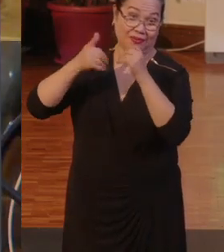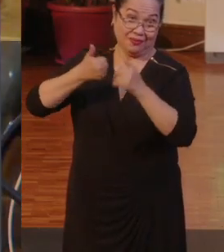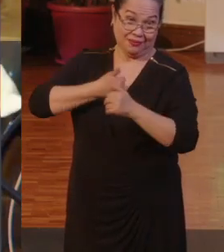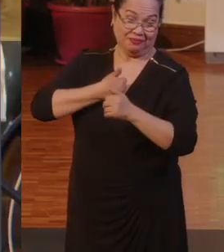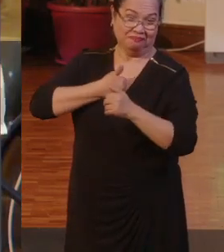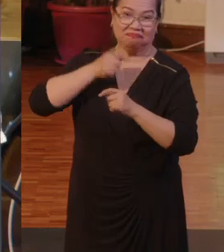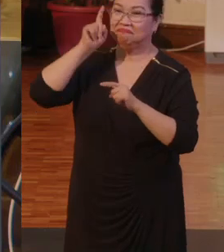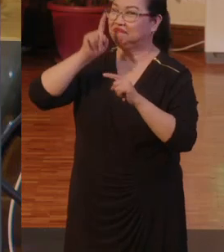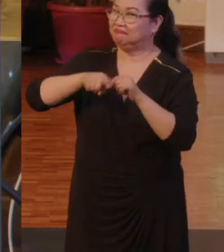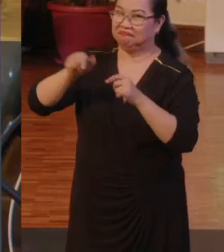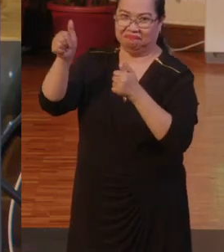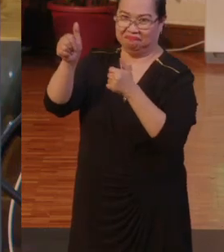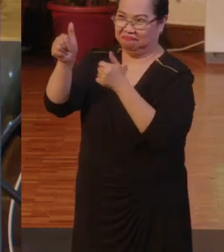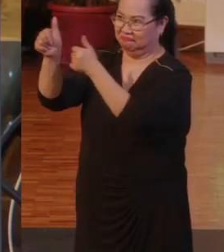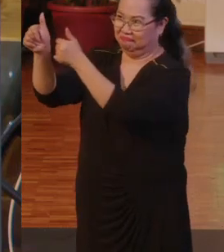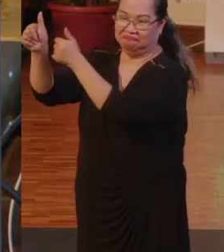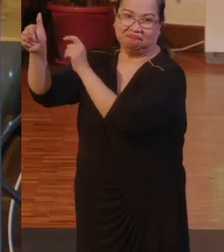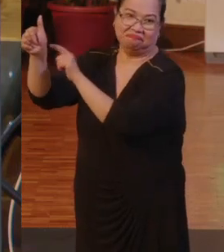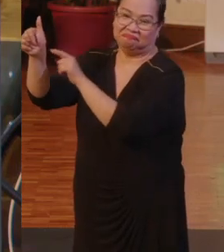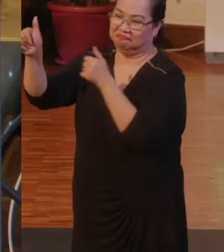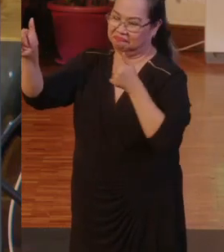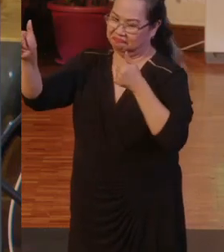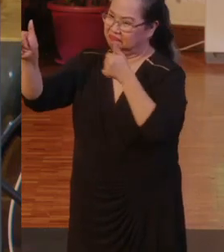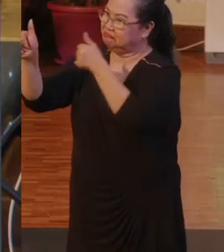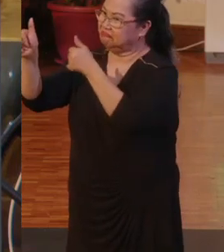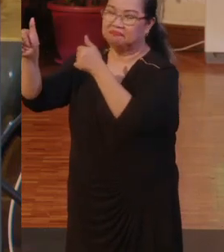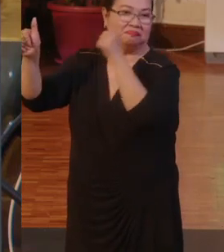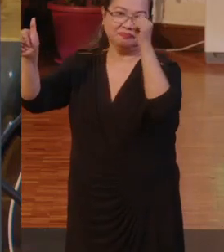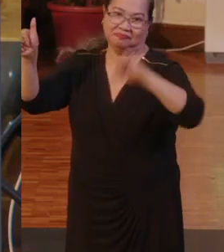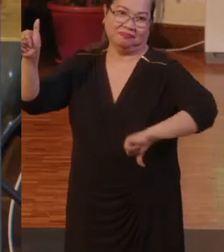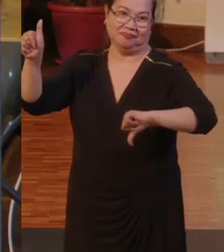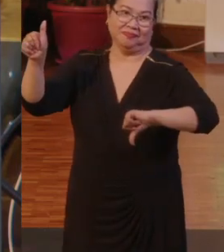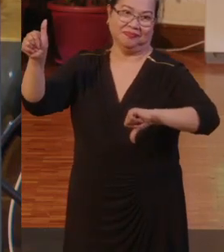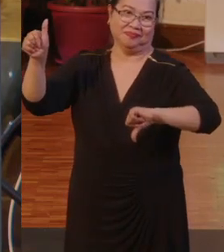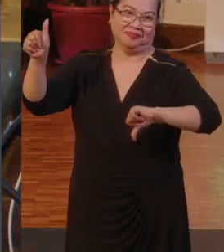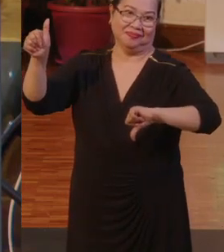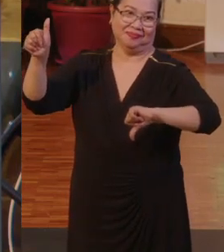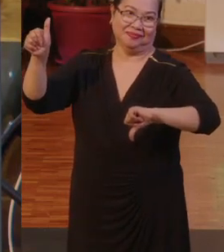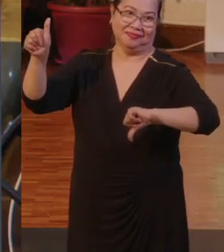awit. Purihin ang Diyos.